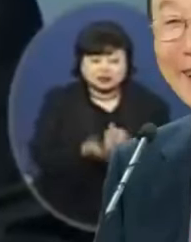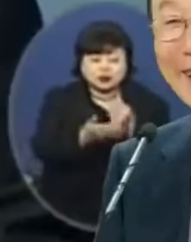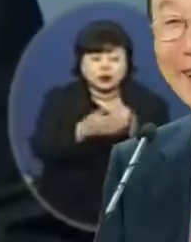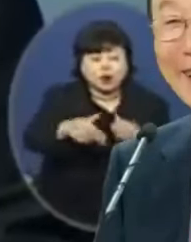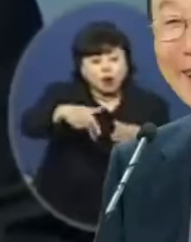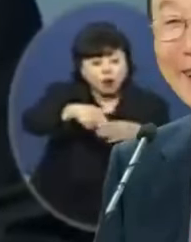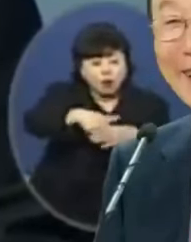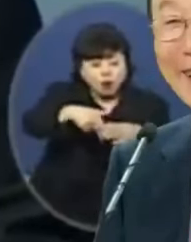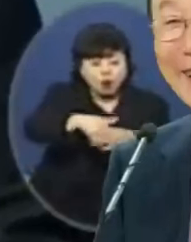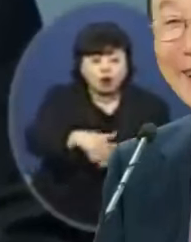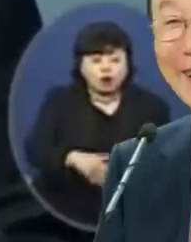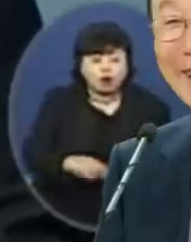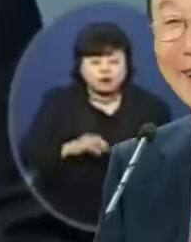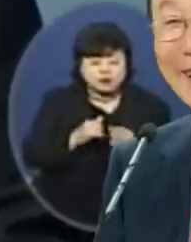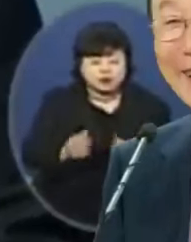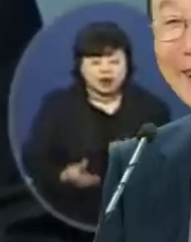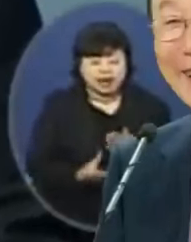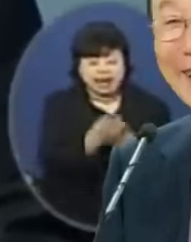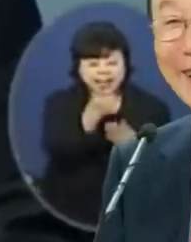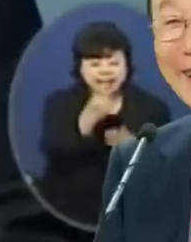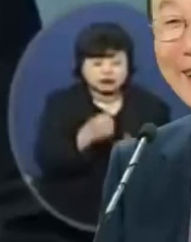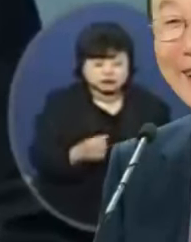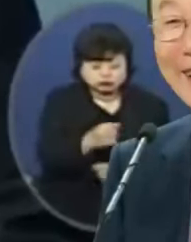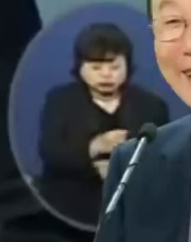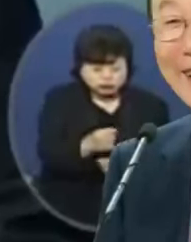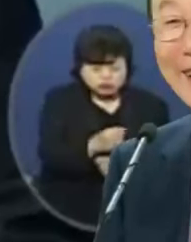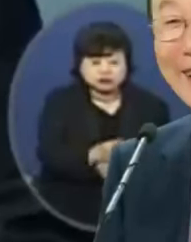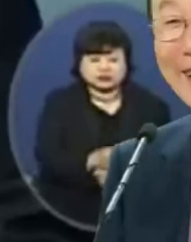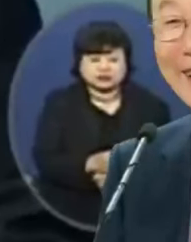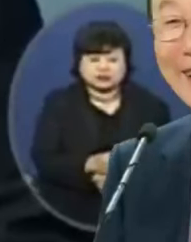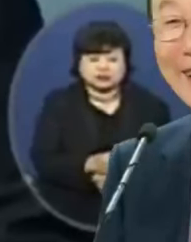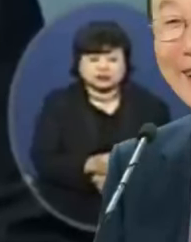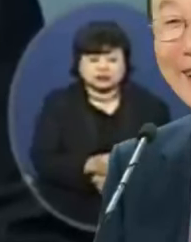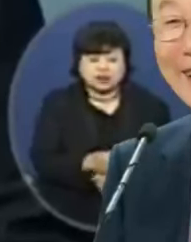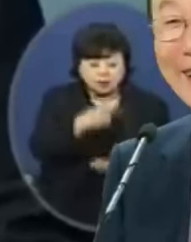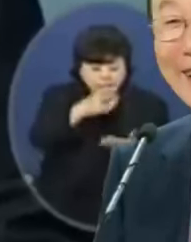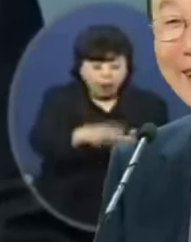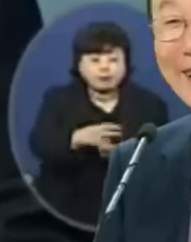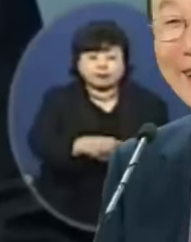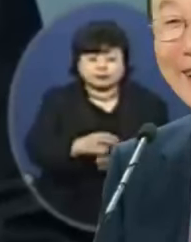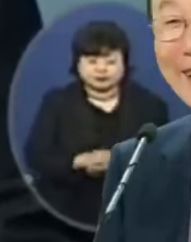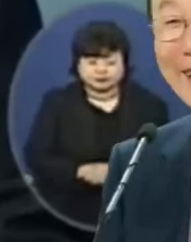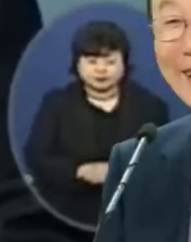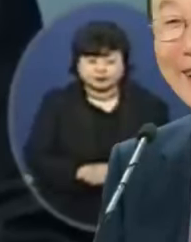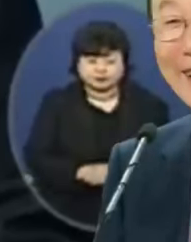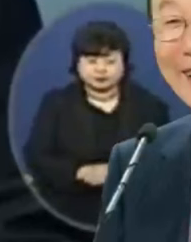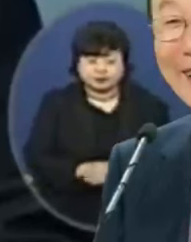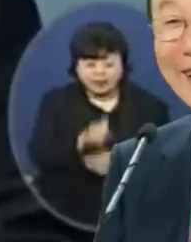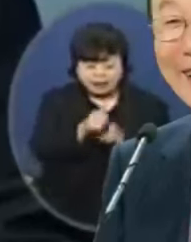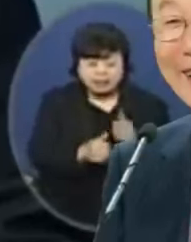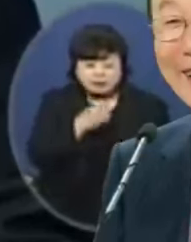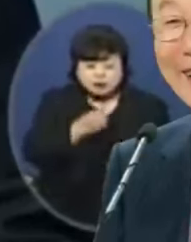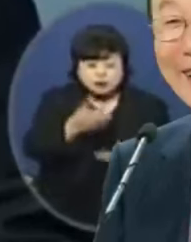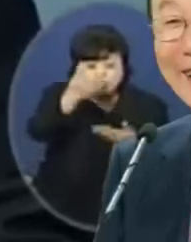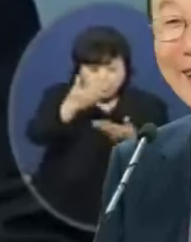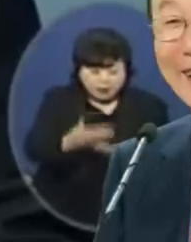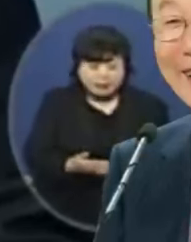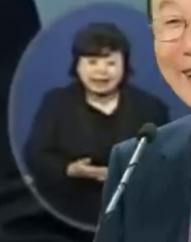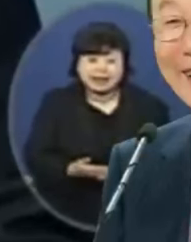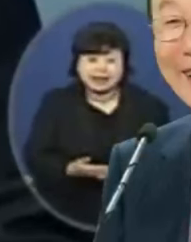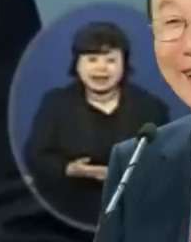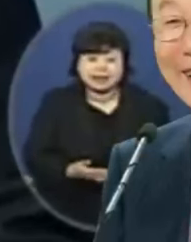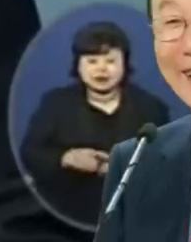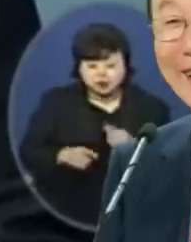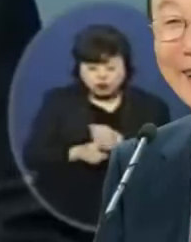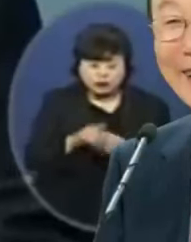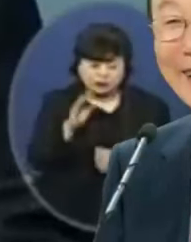종교요 그들 민족을 하나로 묶는 법이요 그들에게 하나님의 축복을 받게 하는